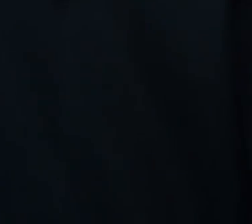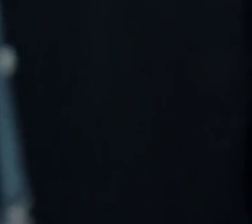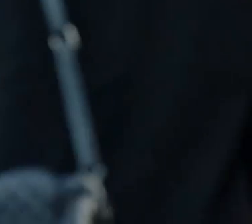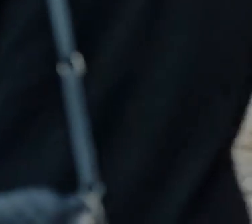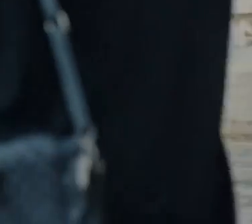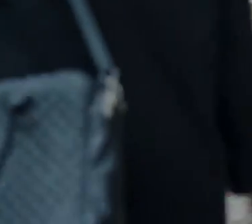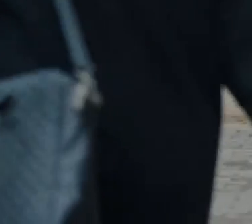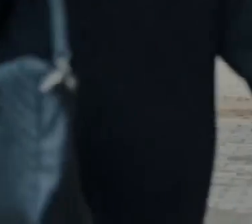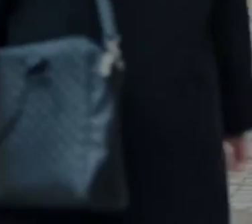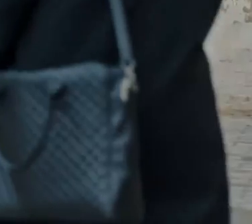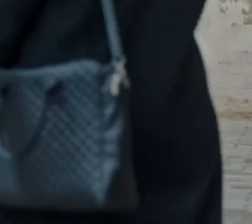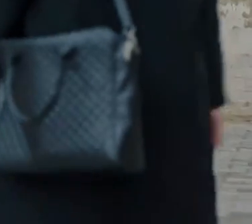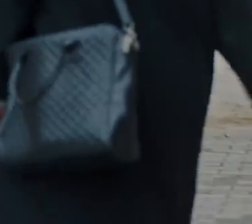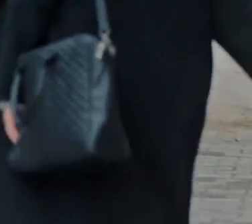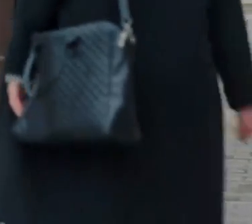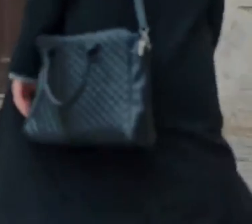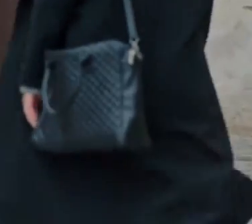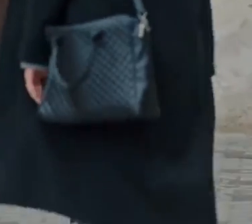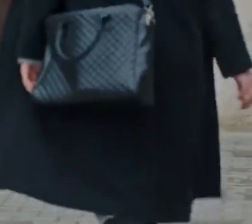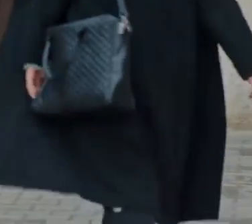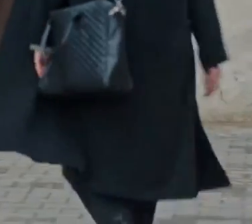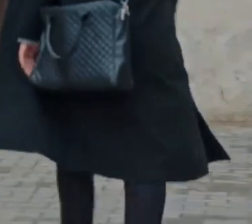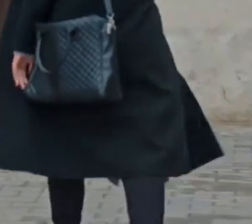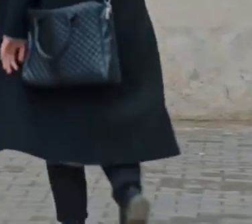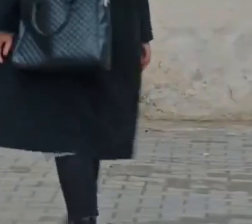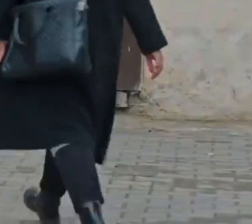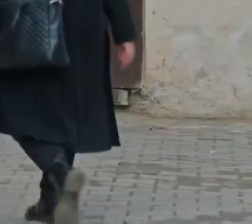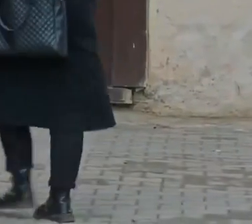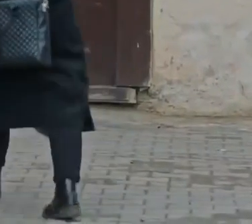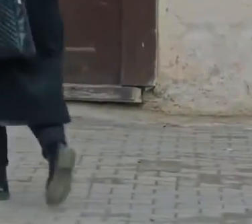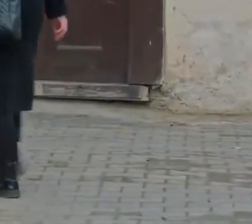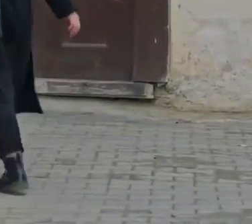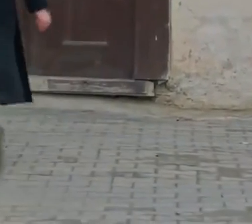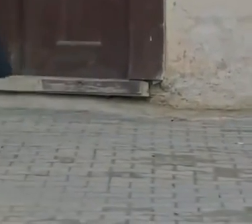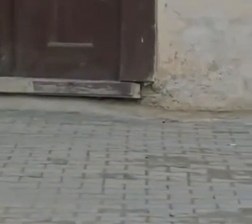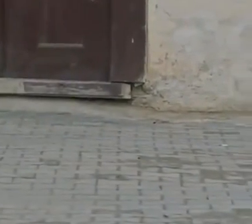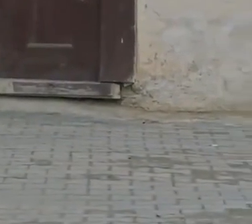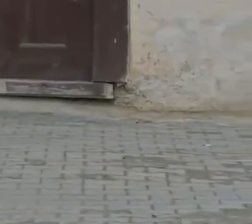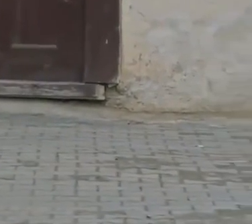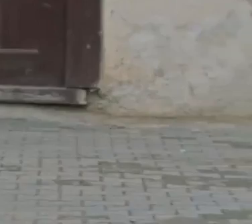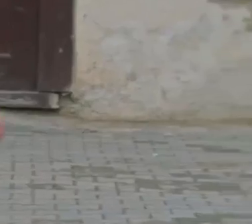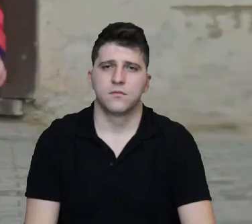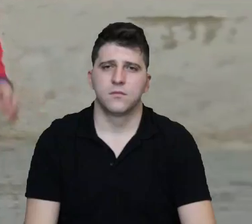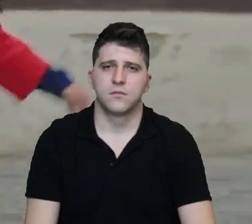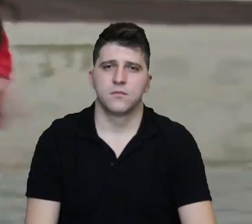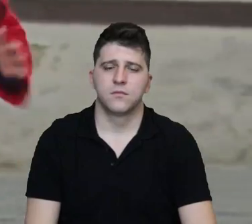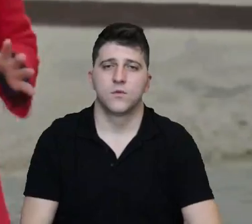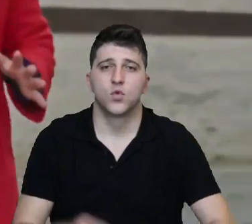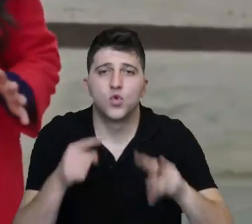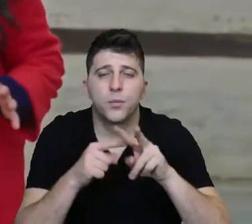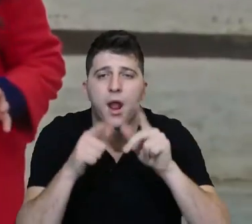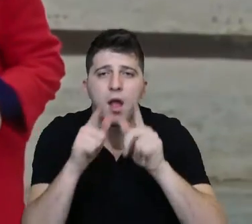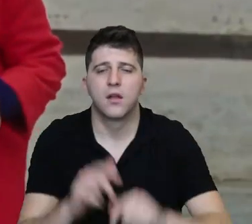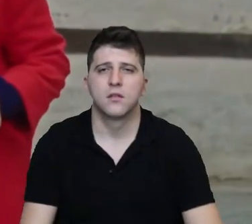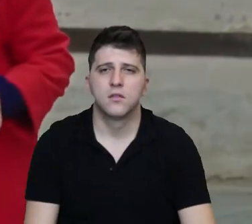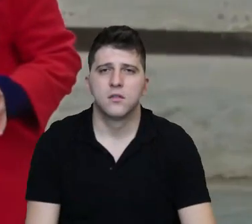Gündüz vakti bir ara sokak. Hızlı hızlı yürüyen Kübra karşıdan gelen tesettürlü bir kadına gülümseyip el salladı. Birkaç adım ileride Asil